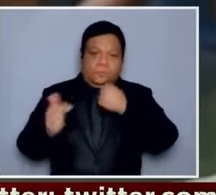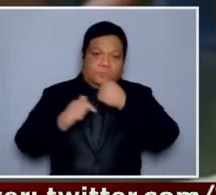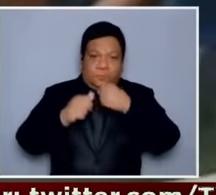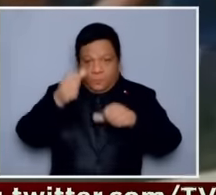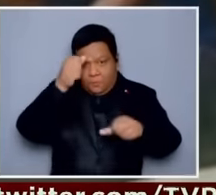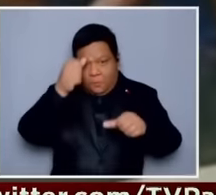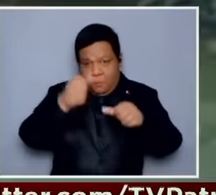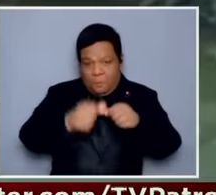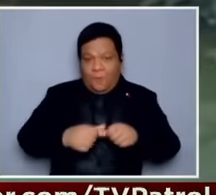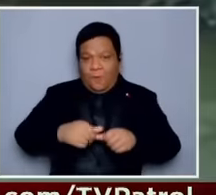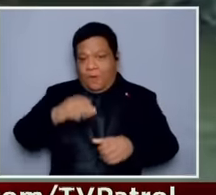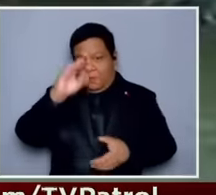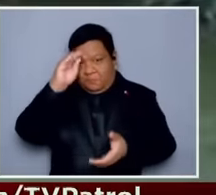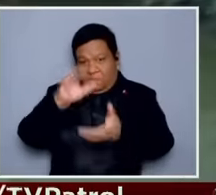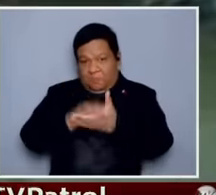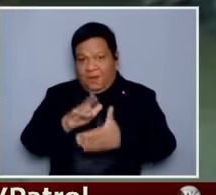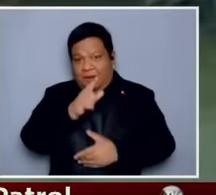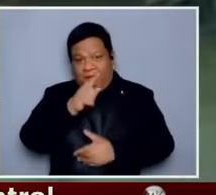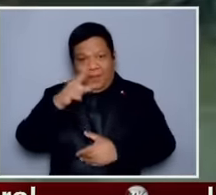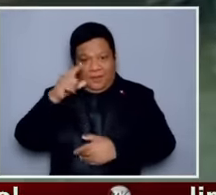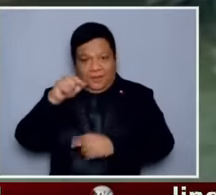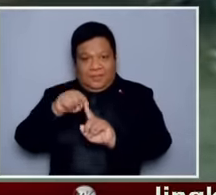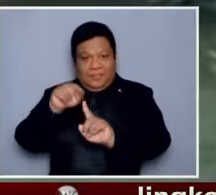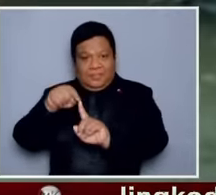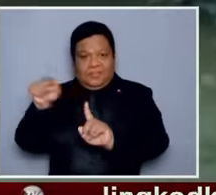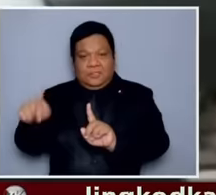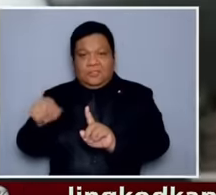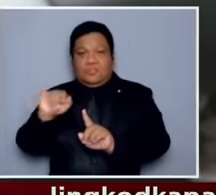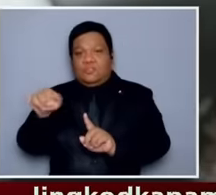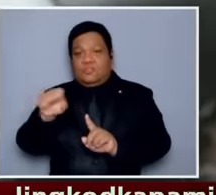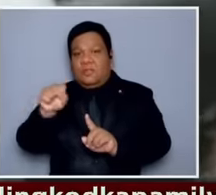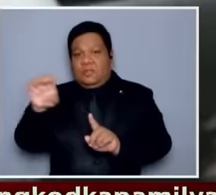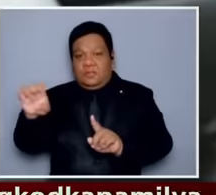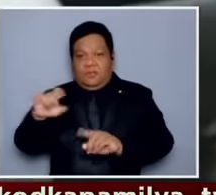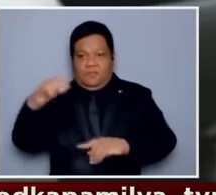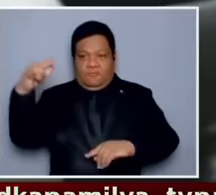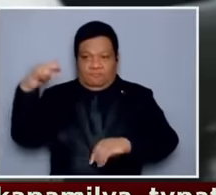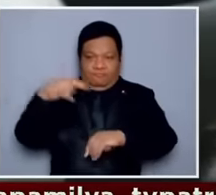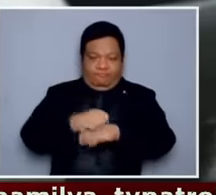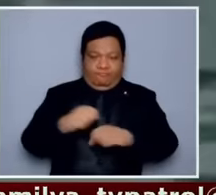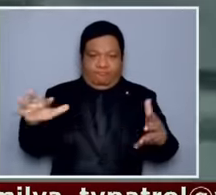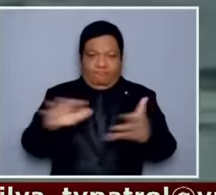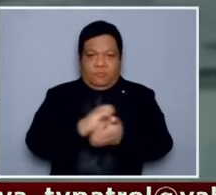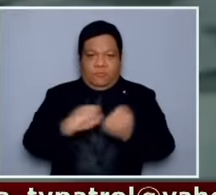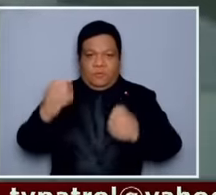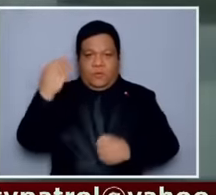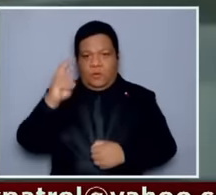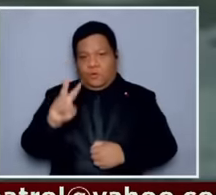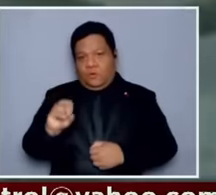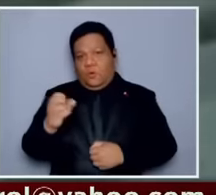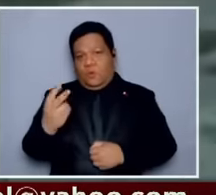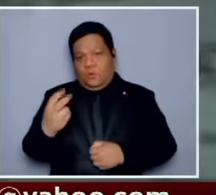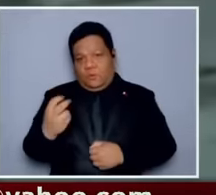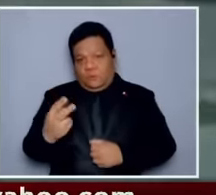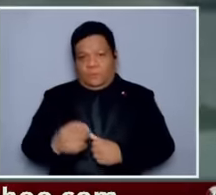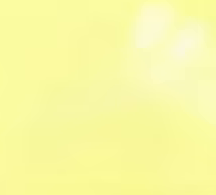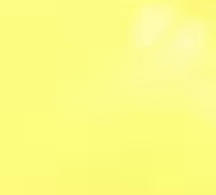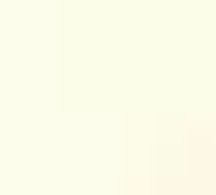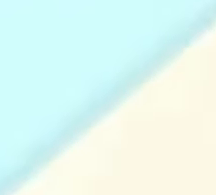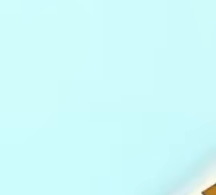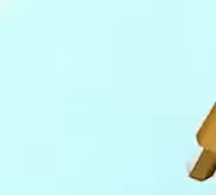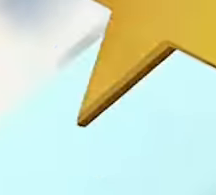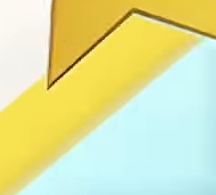asawang si DILG Secretary Jesse Robredo noong 2012. Mike Navalio, ABS-CBN News.